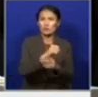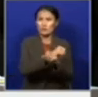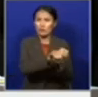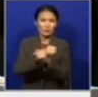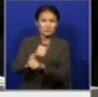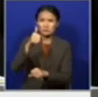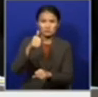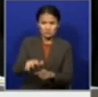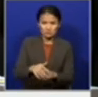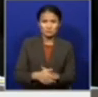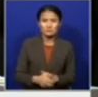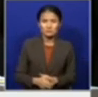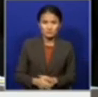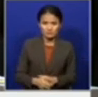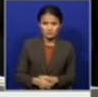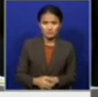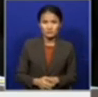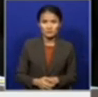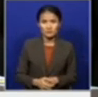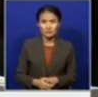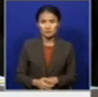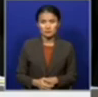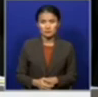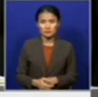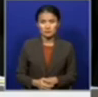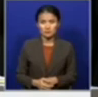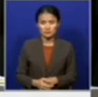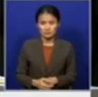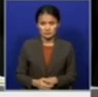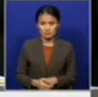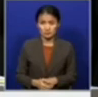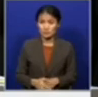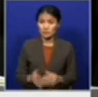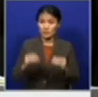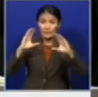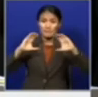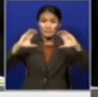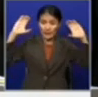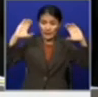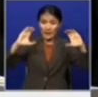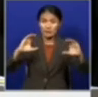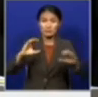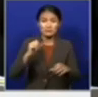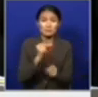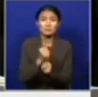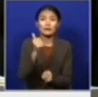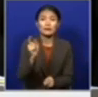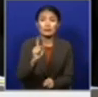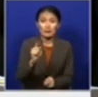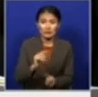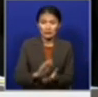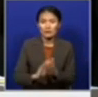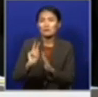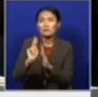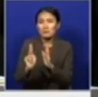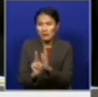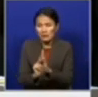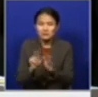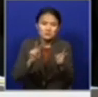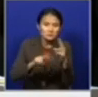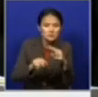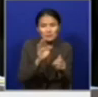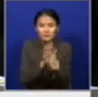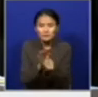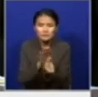ะถ้าเกิดผลกระทบกับผู้ประกอบการไทยแล้วค่ะรัฐบาลจะไม่สามารถบริหารจัดการเพื่อปก